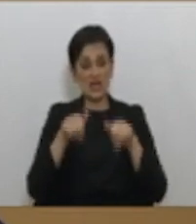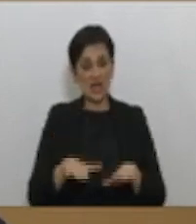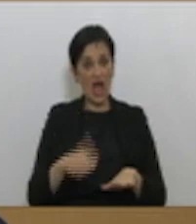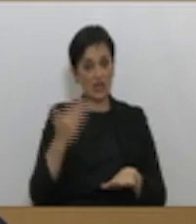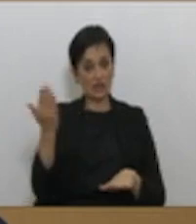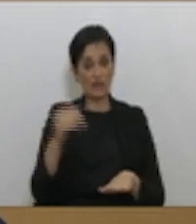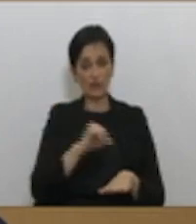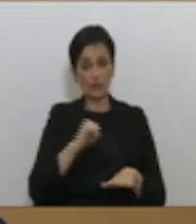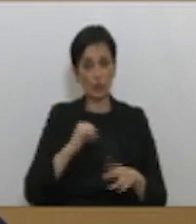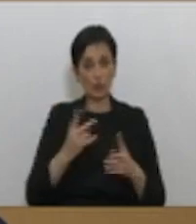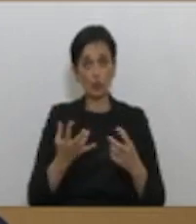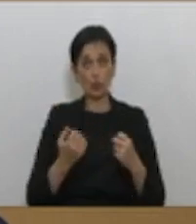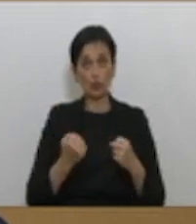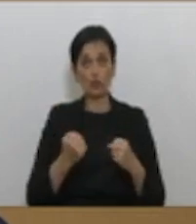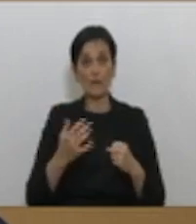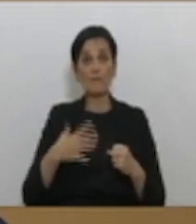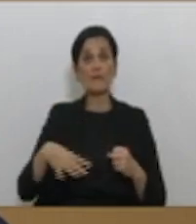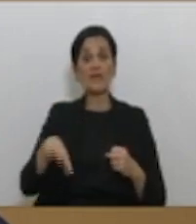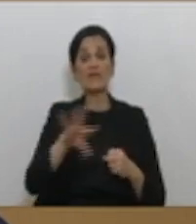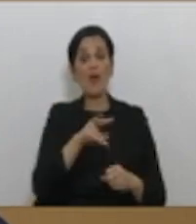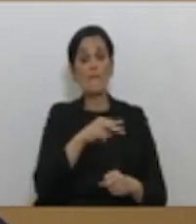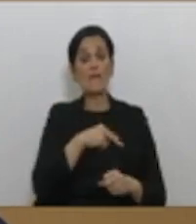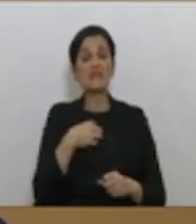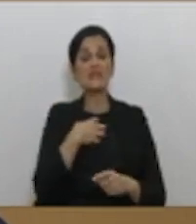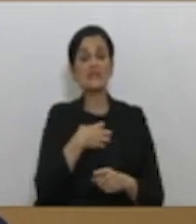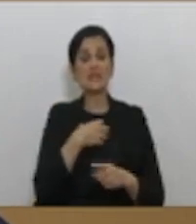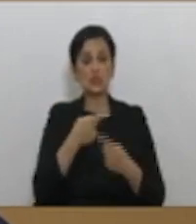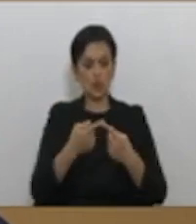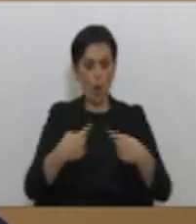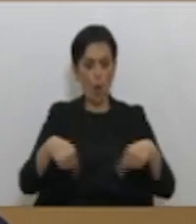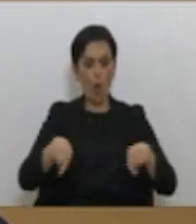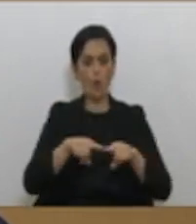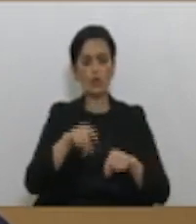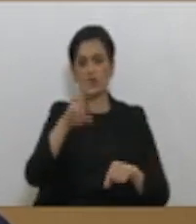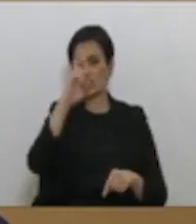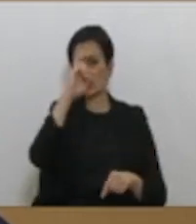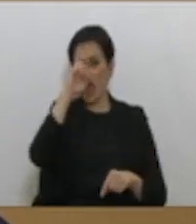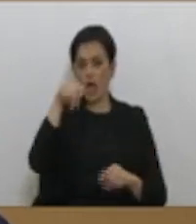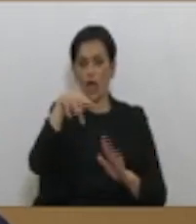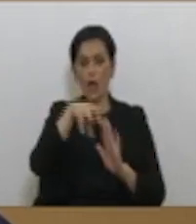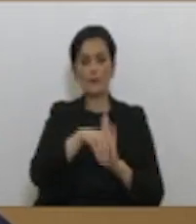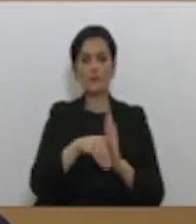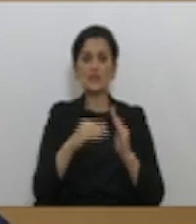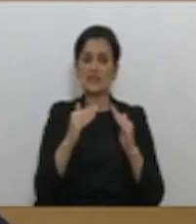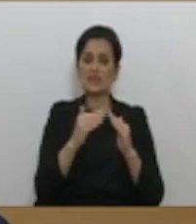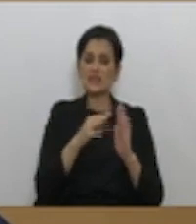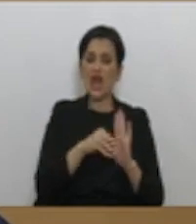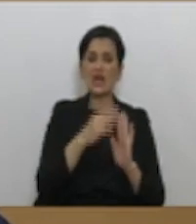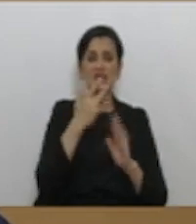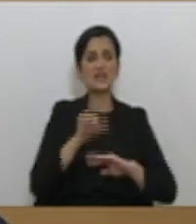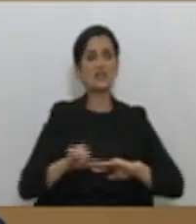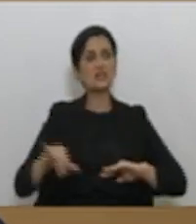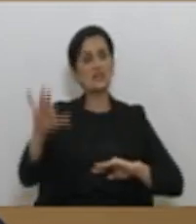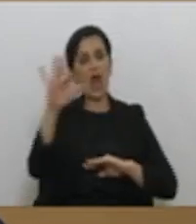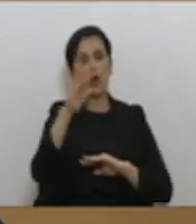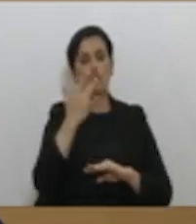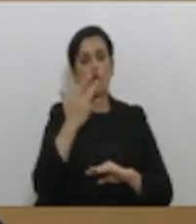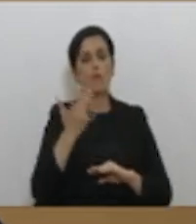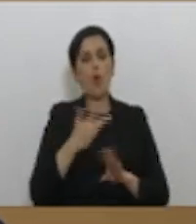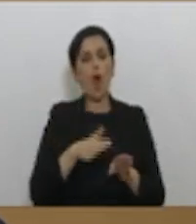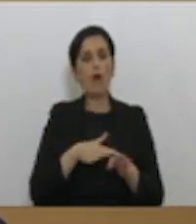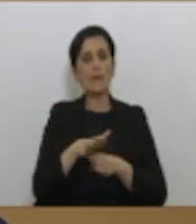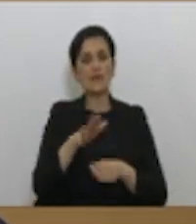მიიღოთ. Ქვეყნის პარლამენტი ის ძირითადი ორგანოა, რომელიც ქმნის სახელმწიფოში საშინაო და საგარეო პოლიტიკას